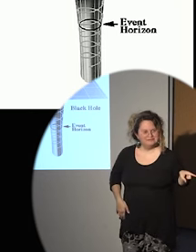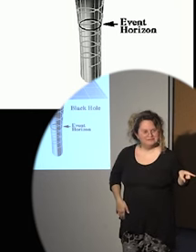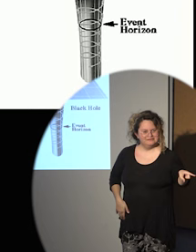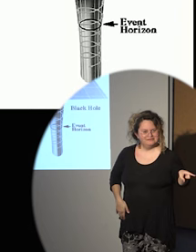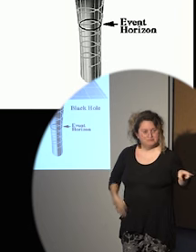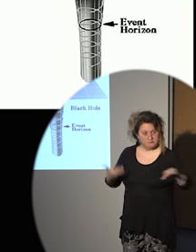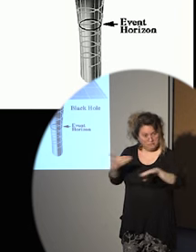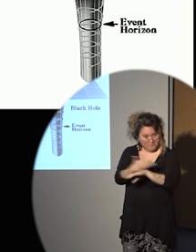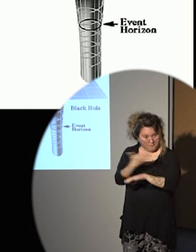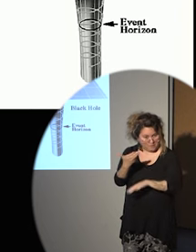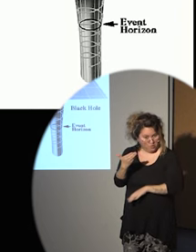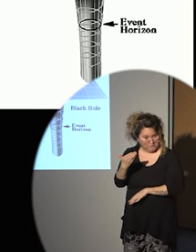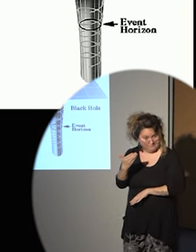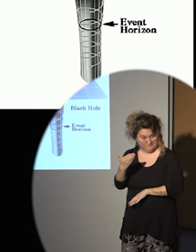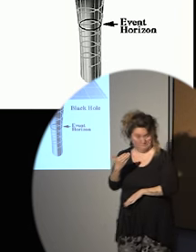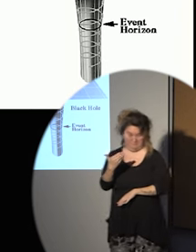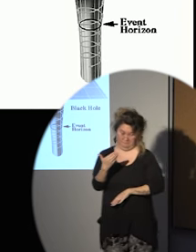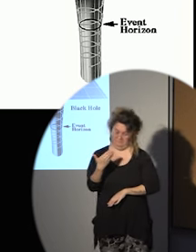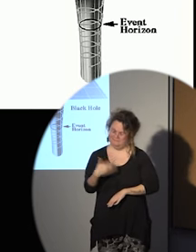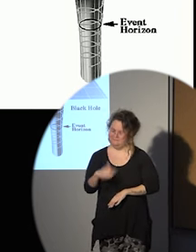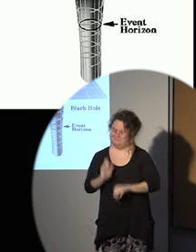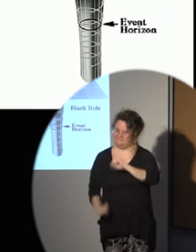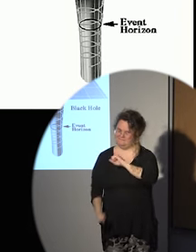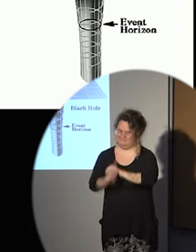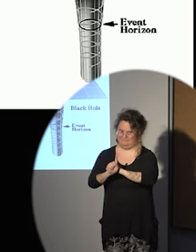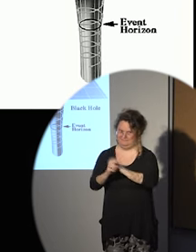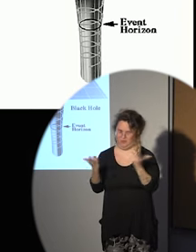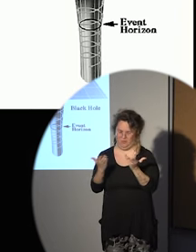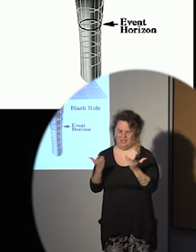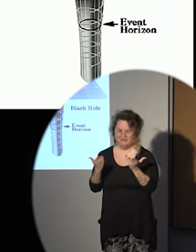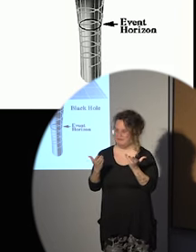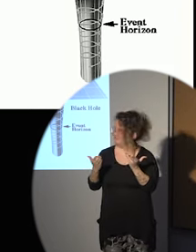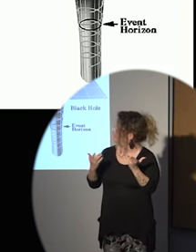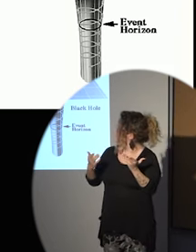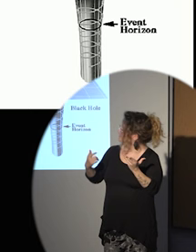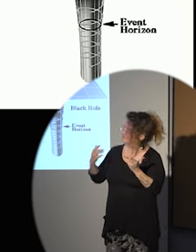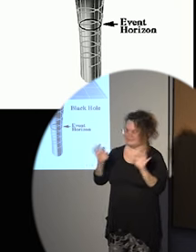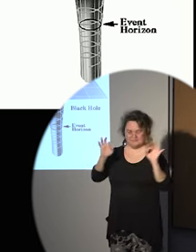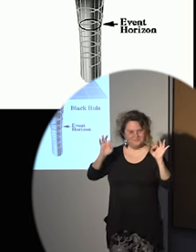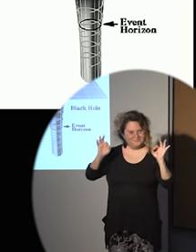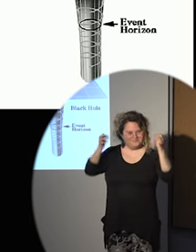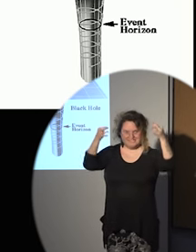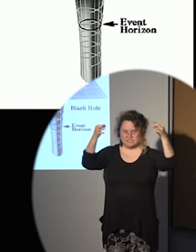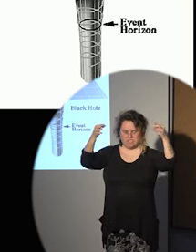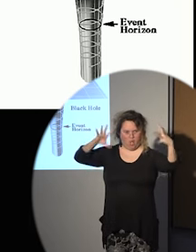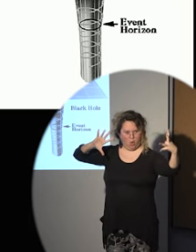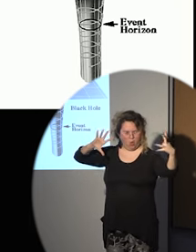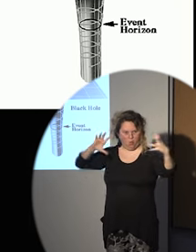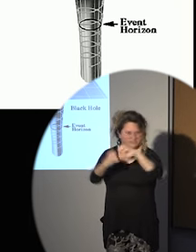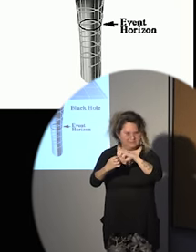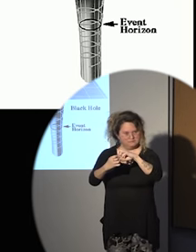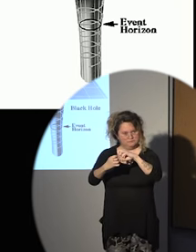va se passer des choses très particulières. En fait, il va se passer ce qu'on appelle une contraction des temps. C'est-à-dire que le